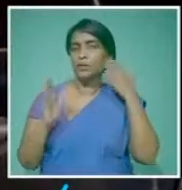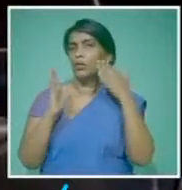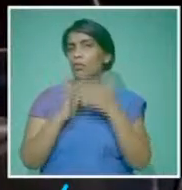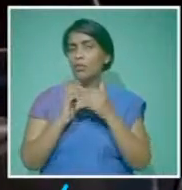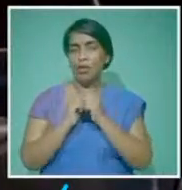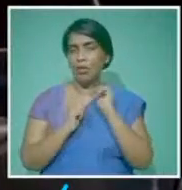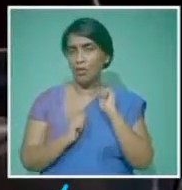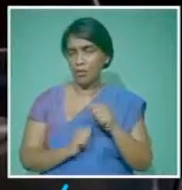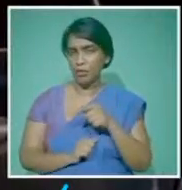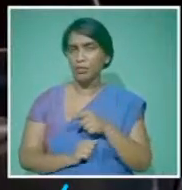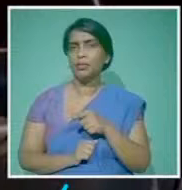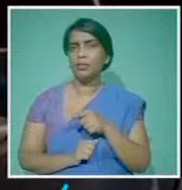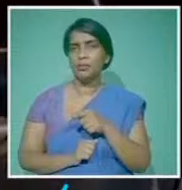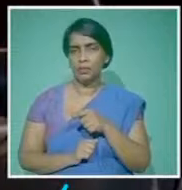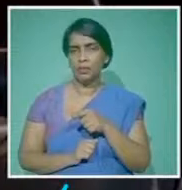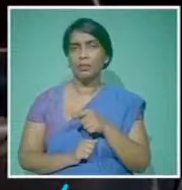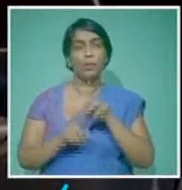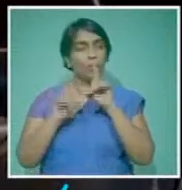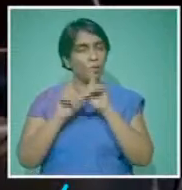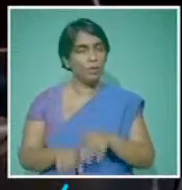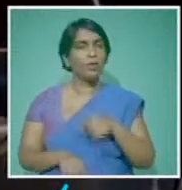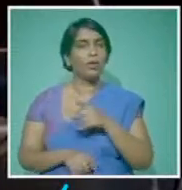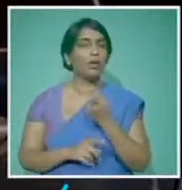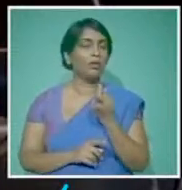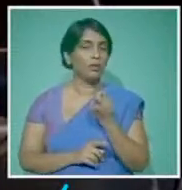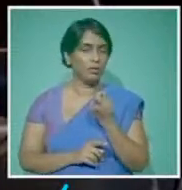වුණේ මෙවැනි